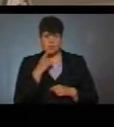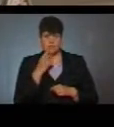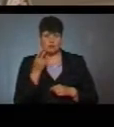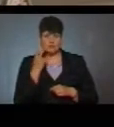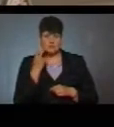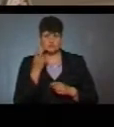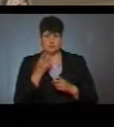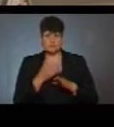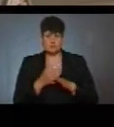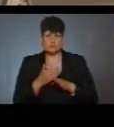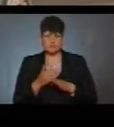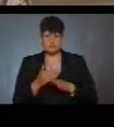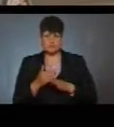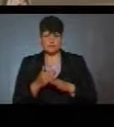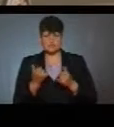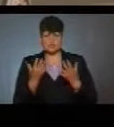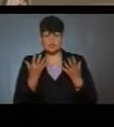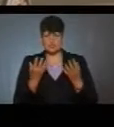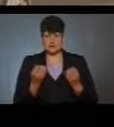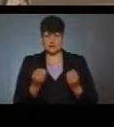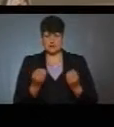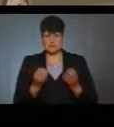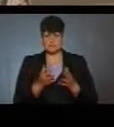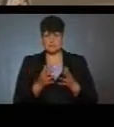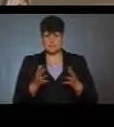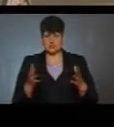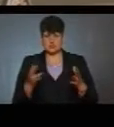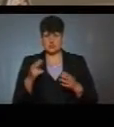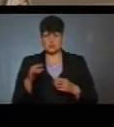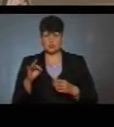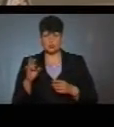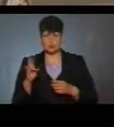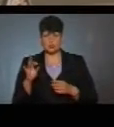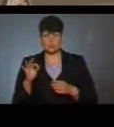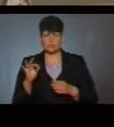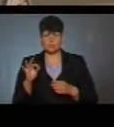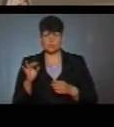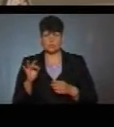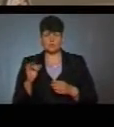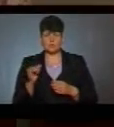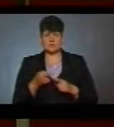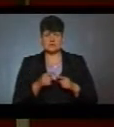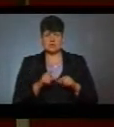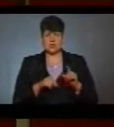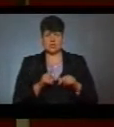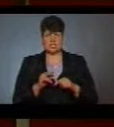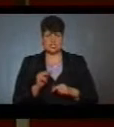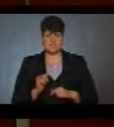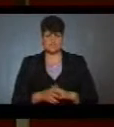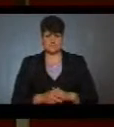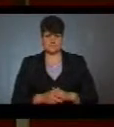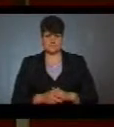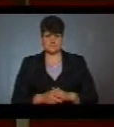по чуть-чуть, помаленьку. На сьогоднішній день переважно донори в області в Україні, то є донори-родичі.